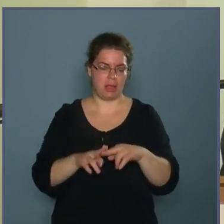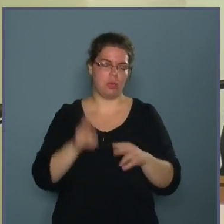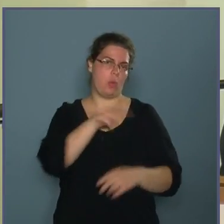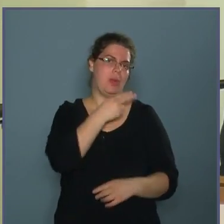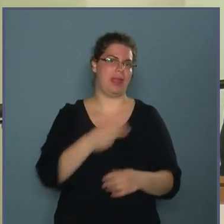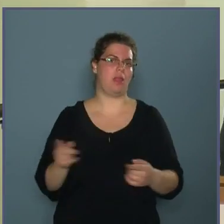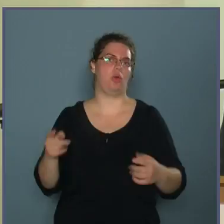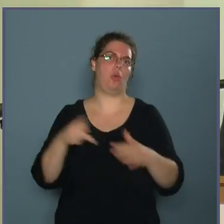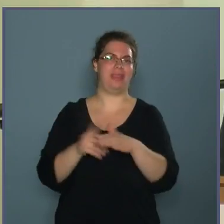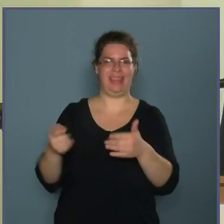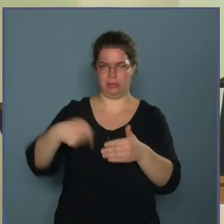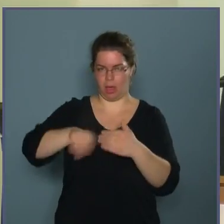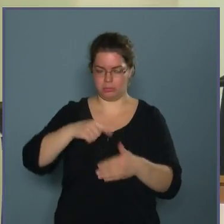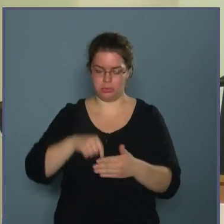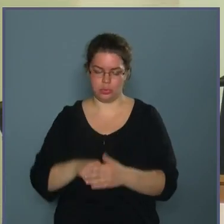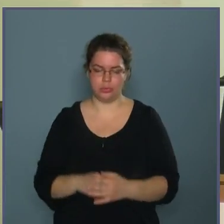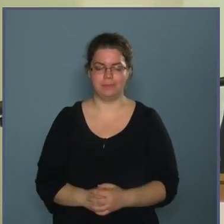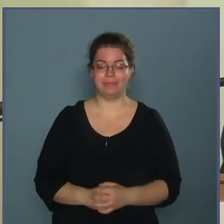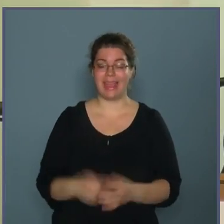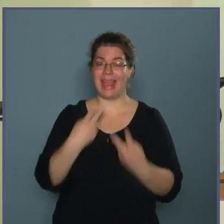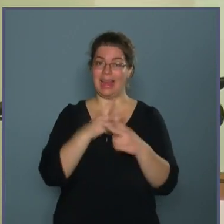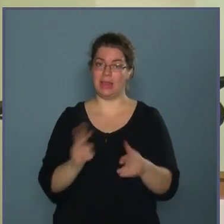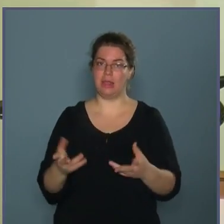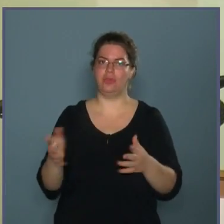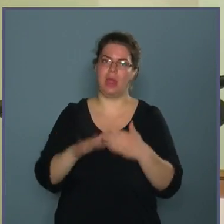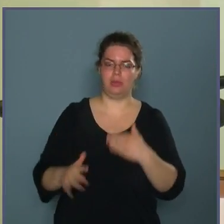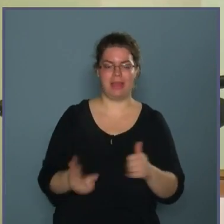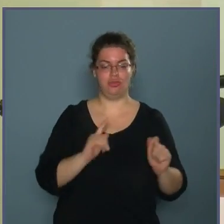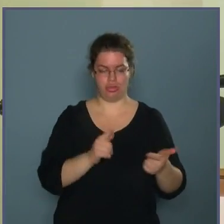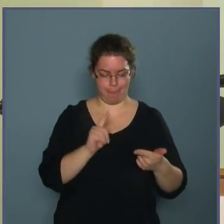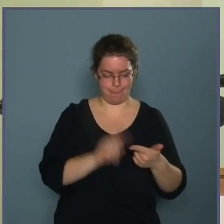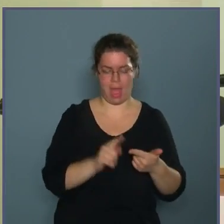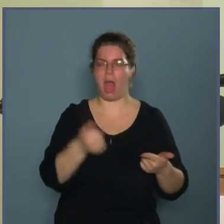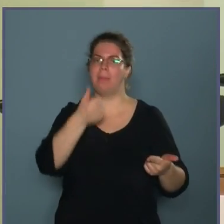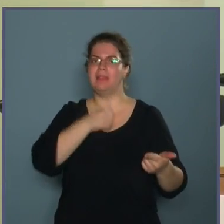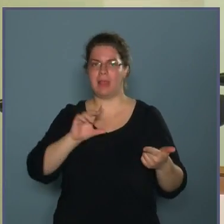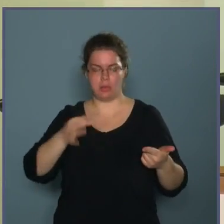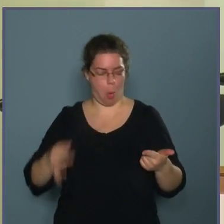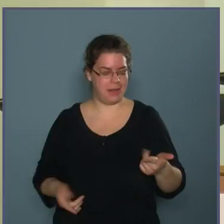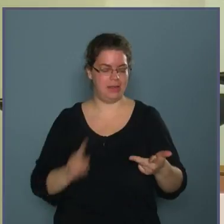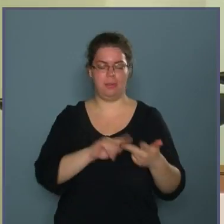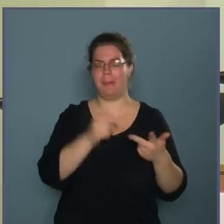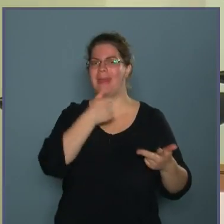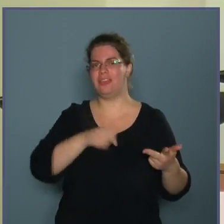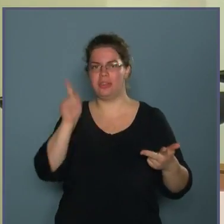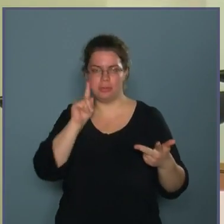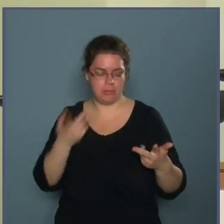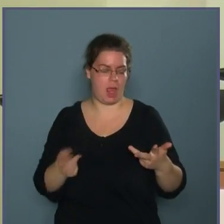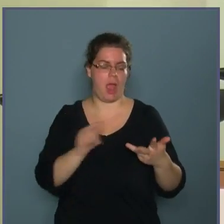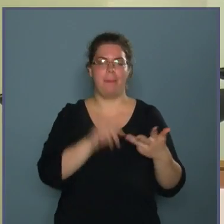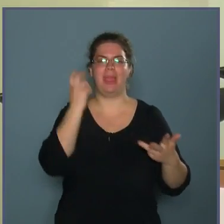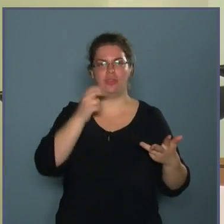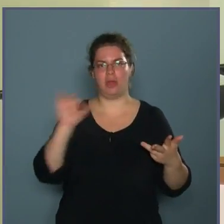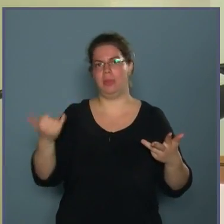tartozunk. Ellátási területünkhöz tartozik Csepel, Pest-Szentlőrincs, Pest-Szentimre, Pest-Erzsébet